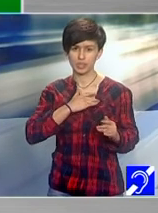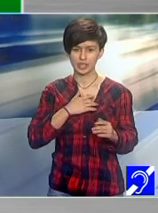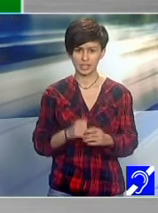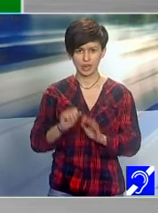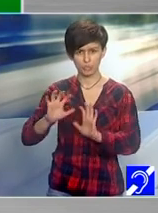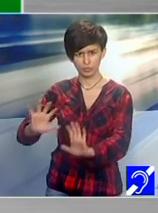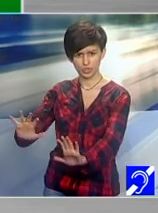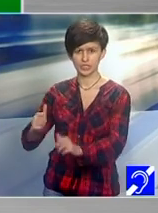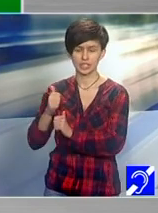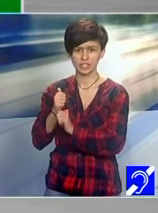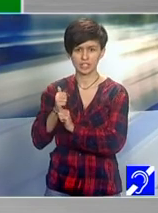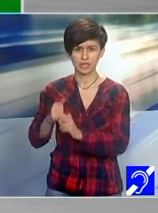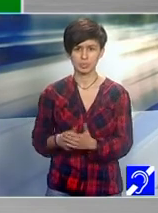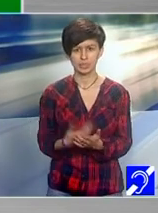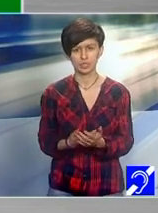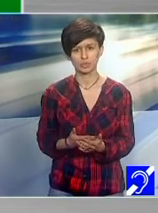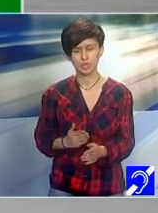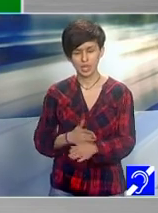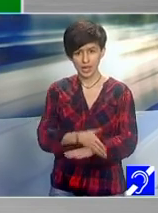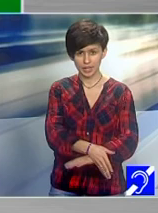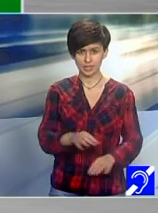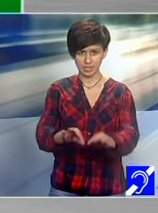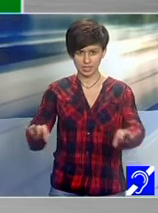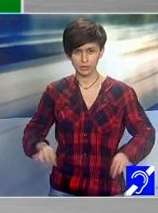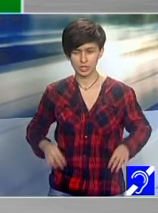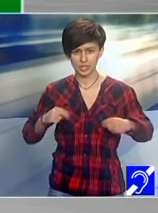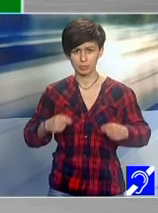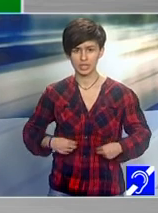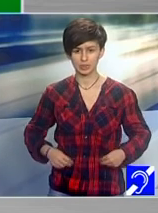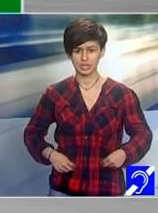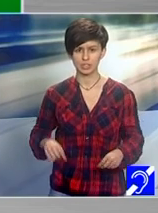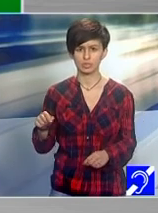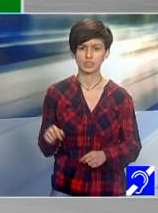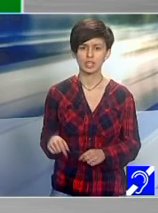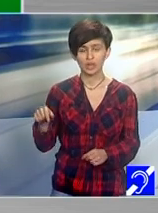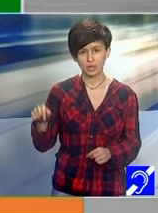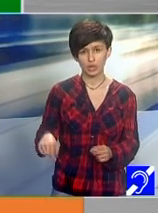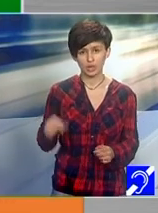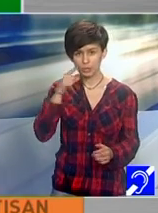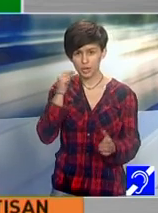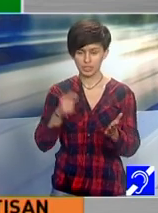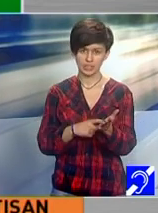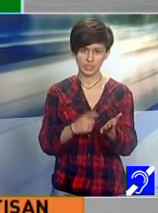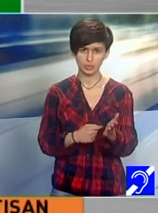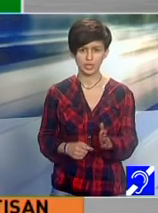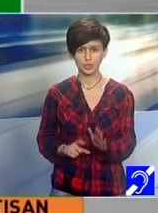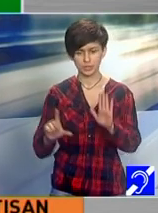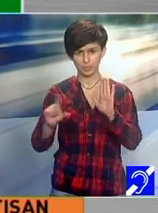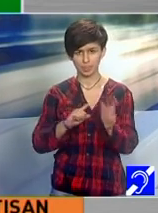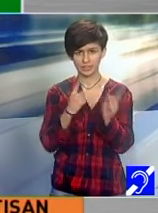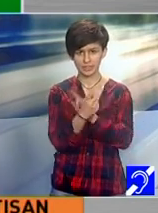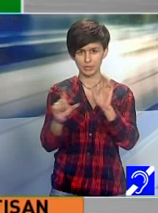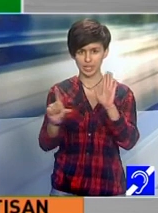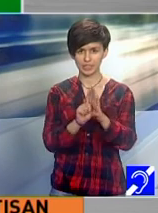curtea Parlamentului. Oamenii au cerut schimbarea unor legi și plata subvențiilor întârziate deja de câteva luni. În județul